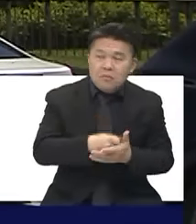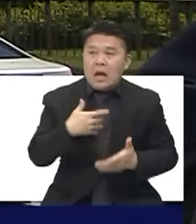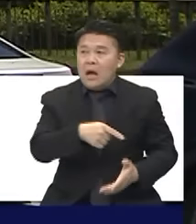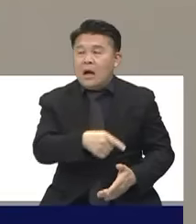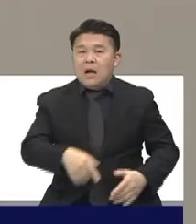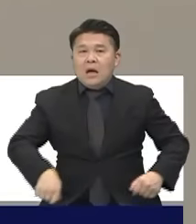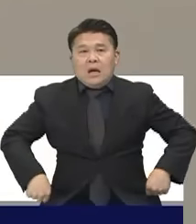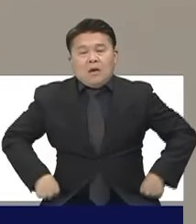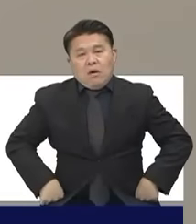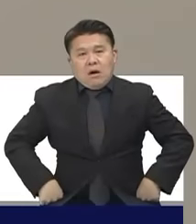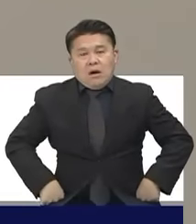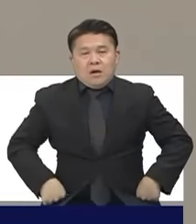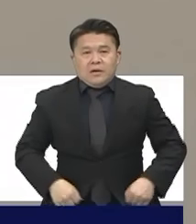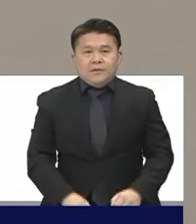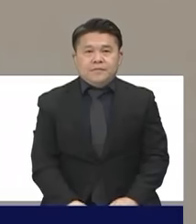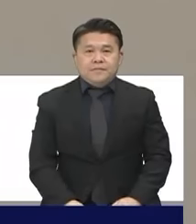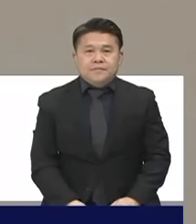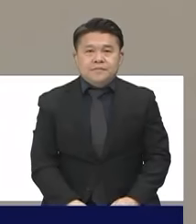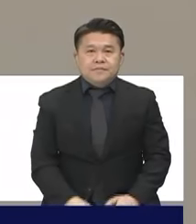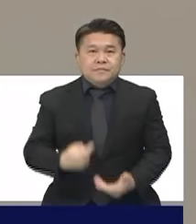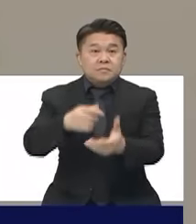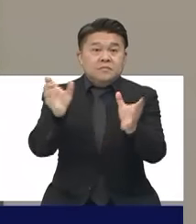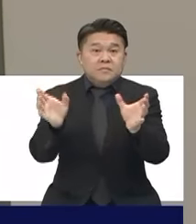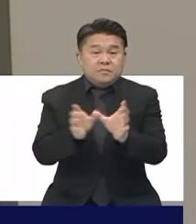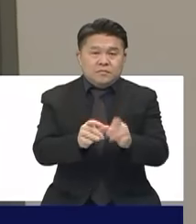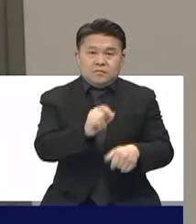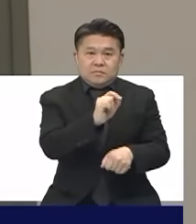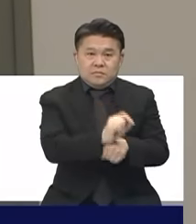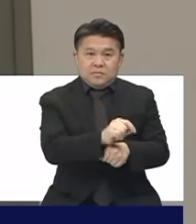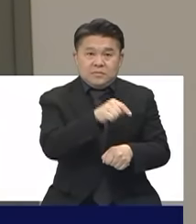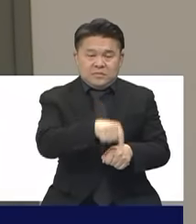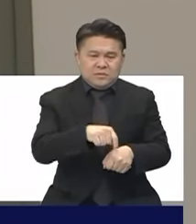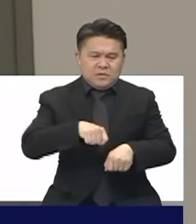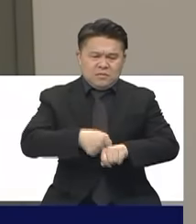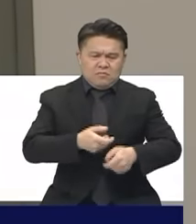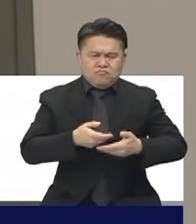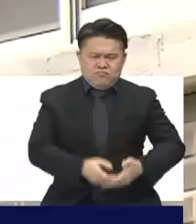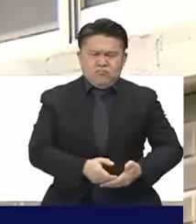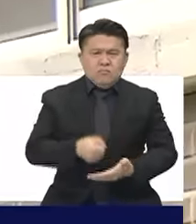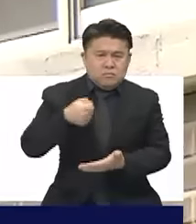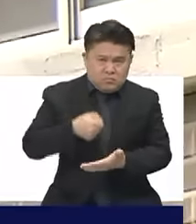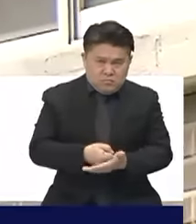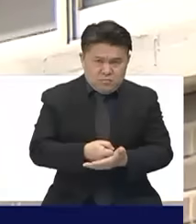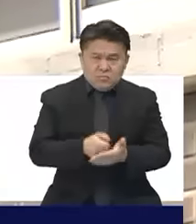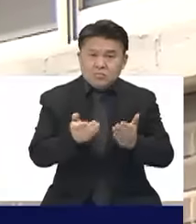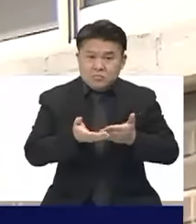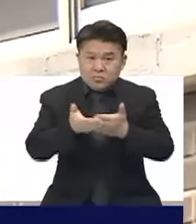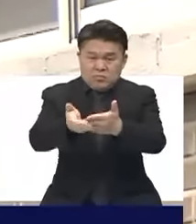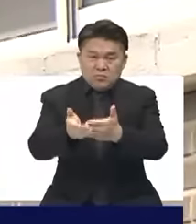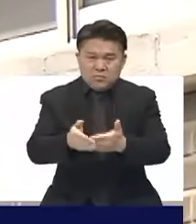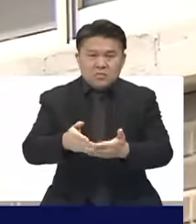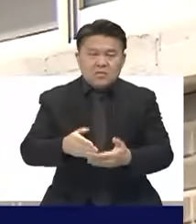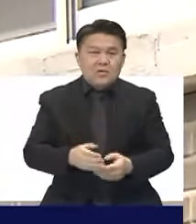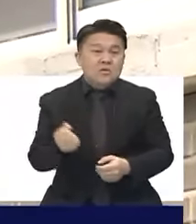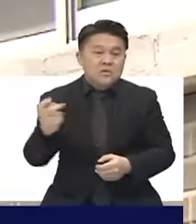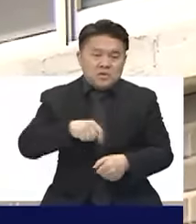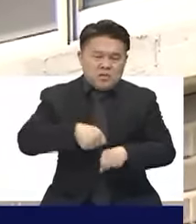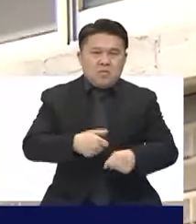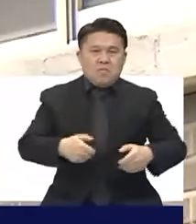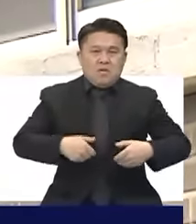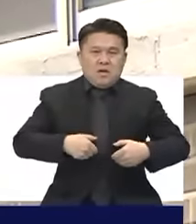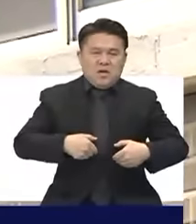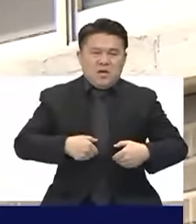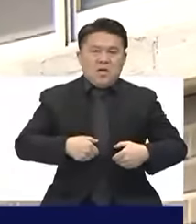아직까지도 정해지지 않고 있는 것으로 확인됐습니다. 교육부가 해당 사무관에 대한 중징계 의결을 요구하고 엄벌을